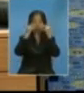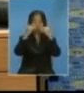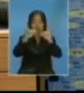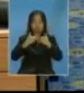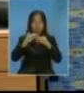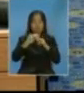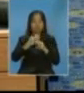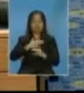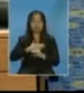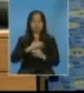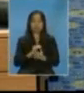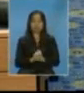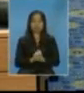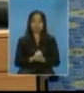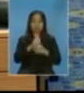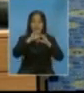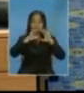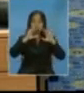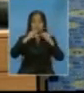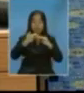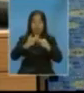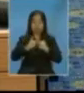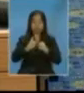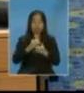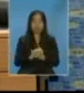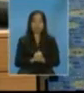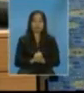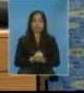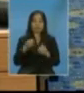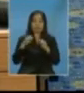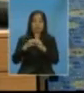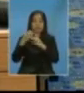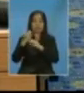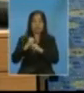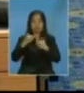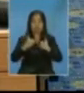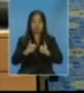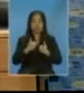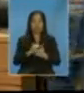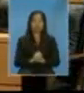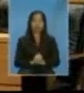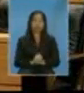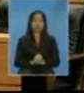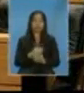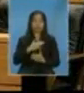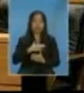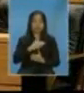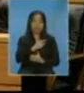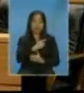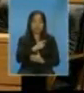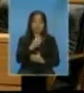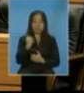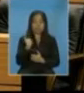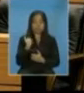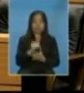างถึงรัฐบาลชุดที่แล้วบ้างถึงพรรคประชาธิปัตย์บ้างซึ่งที่จริงผมก็เกรงใจเ